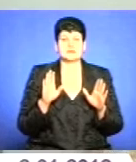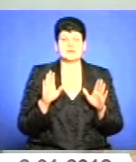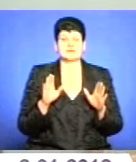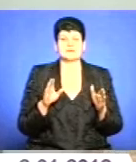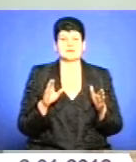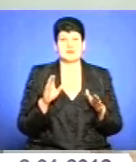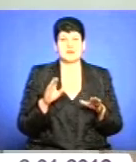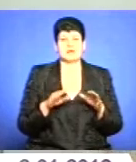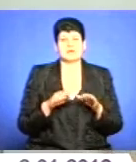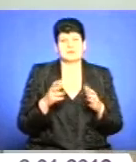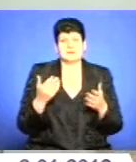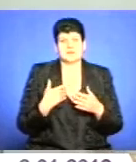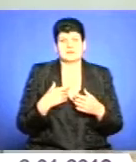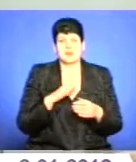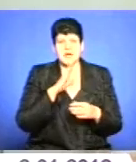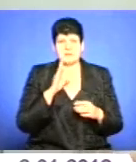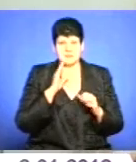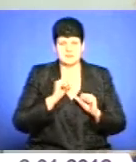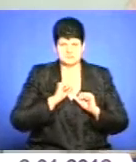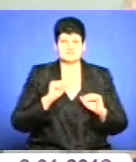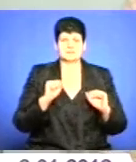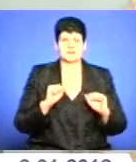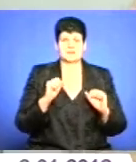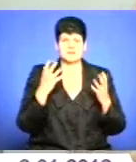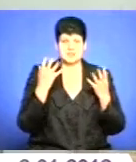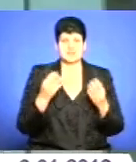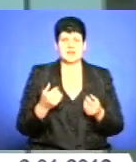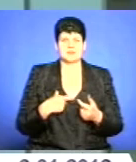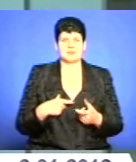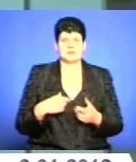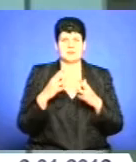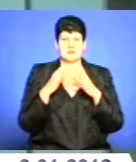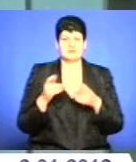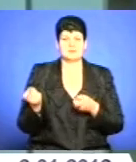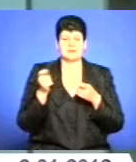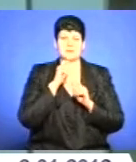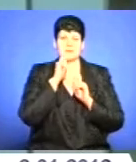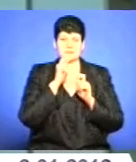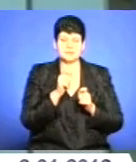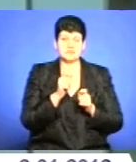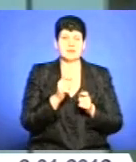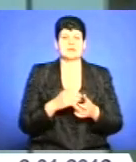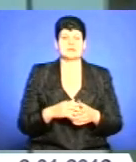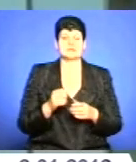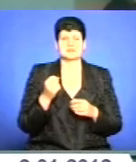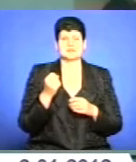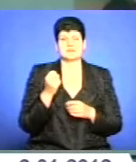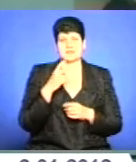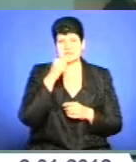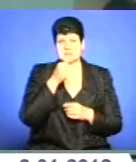беруть, відважуються і таке. Такий подарунок під ялиночку ще собі принесуть. За 11 місяців минулого року в області